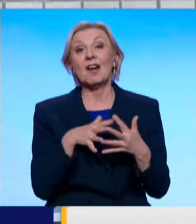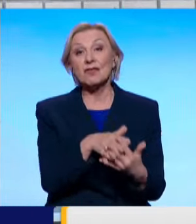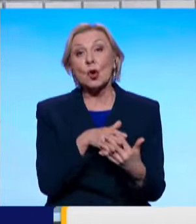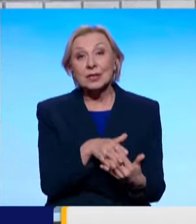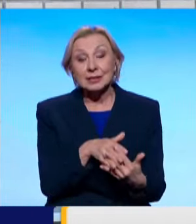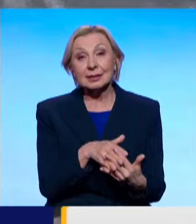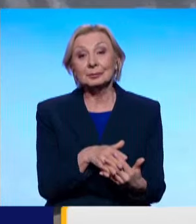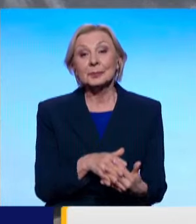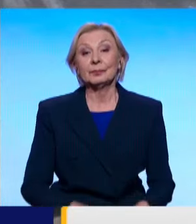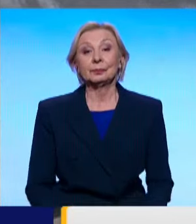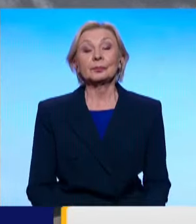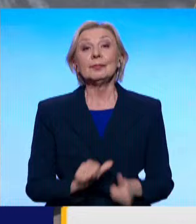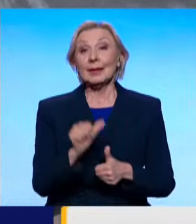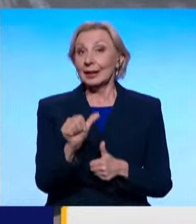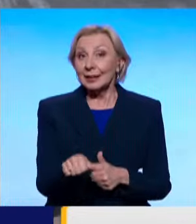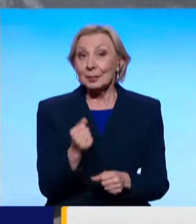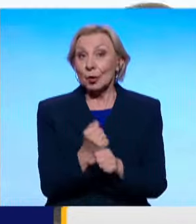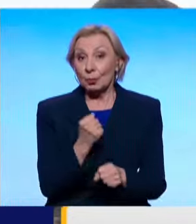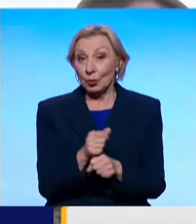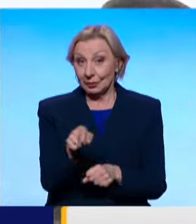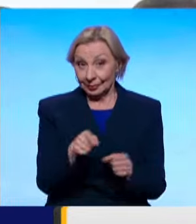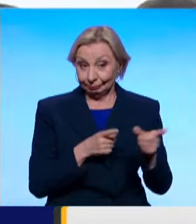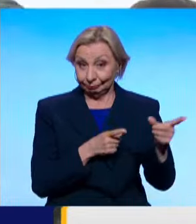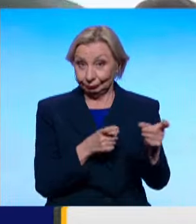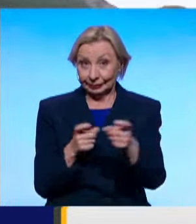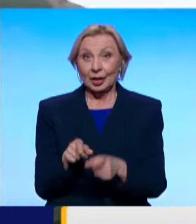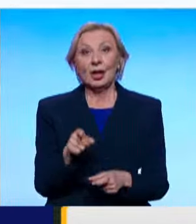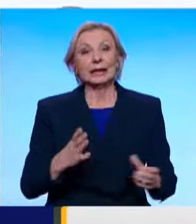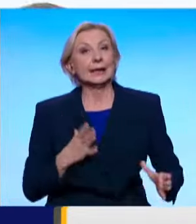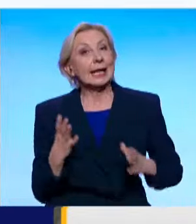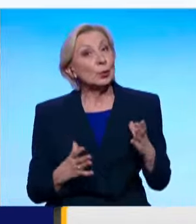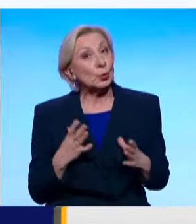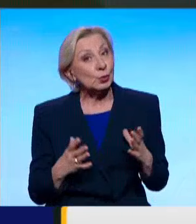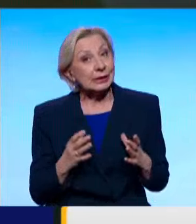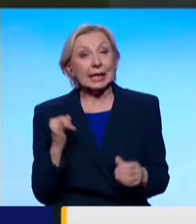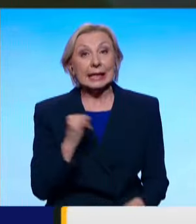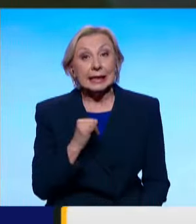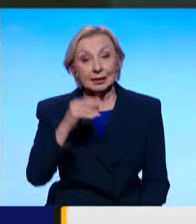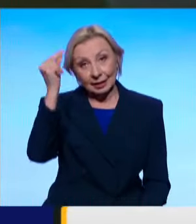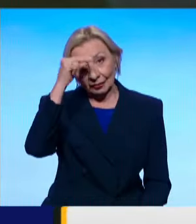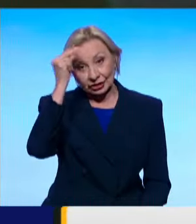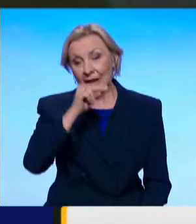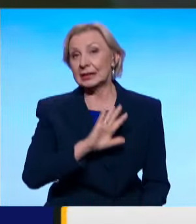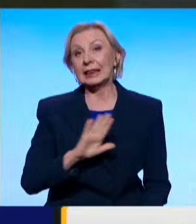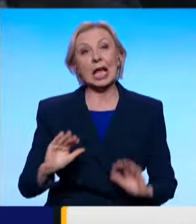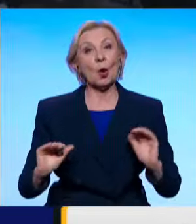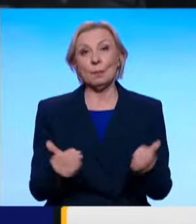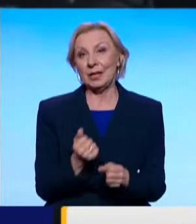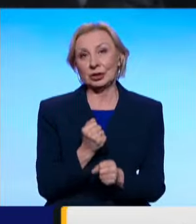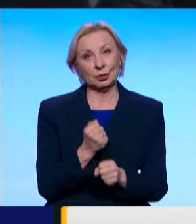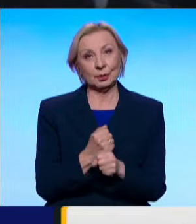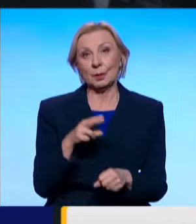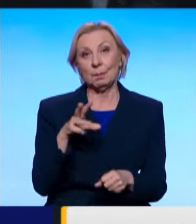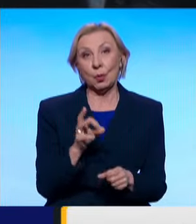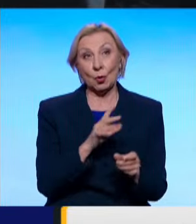відбивати російську навалу. Крім роботи на вогневій точці, вони ще й тренуються. І навчання не обмежується роботою